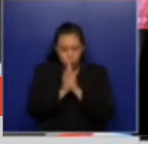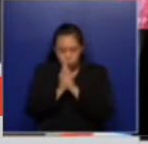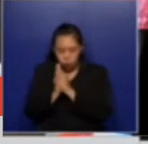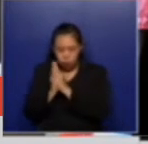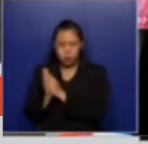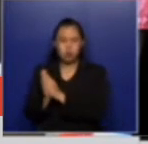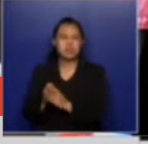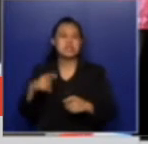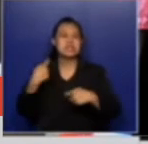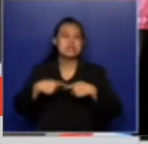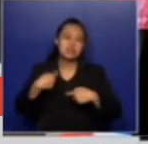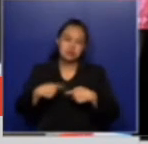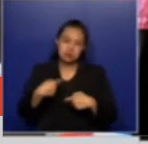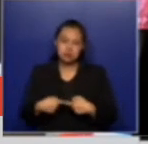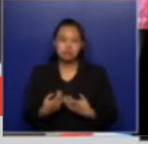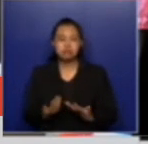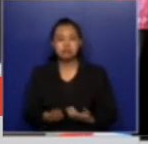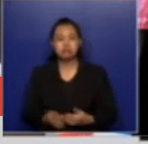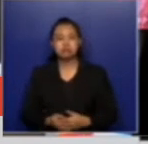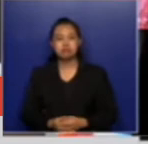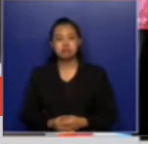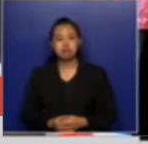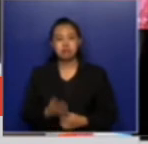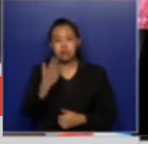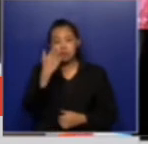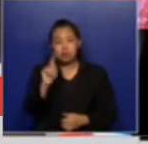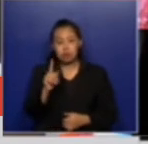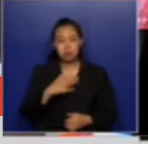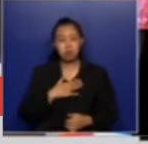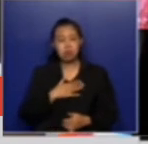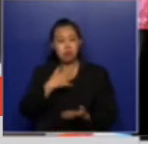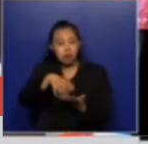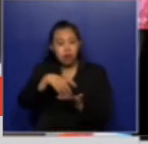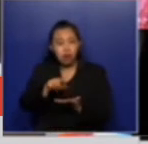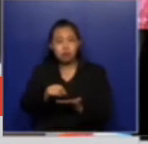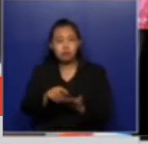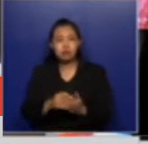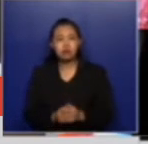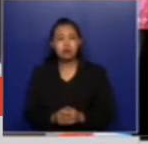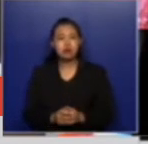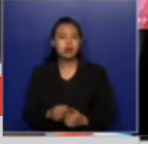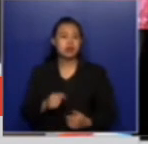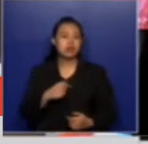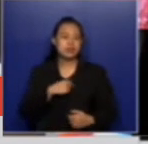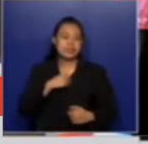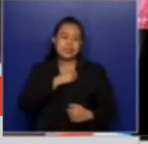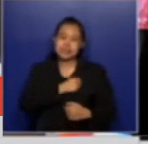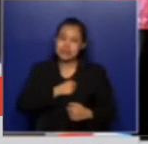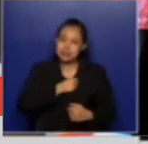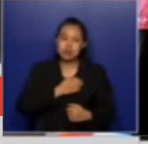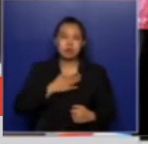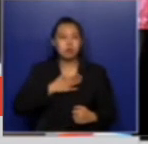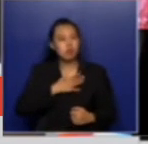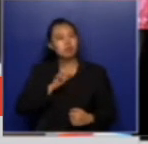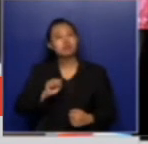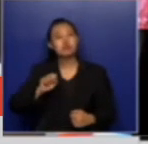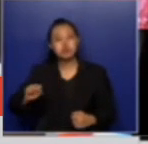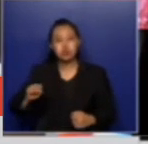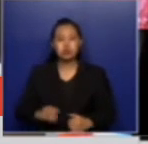ไหว้กันอีกครับถามว่าทำไมที่ผมพูดจะนี้ก็เป็นความทุกข์ใจของคนเป็นผู้แทนราษฎร